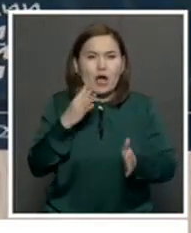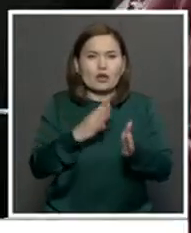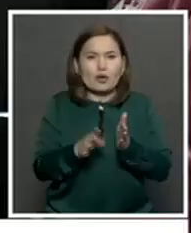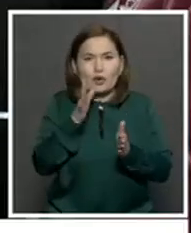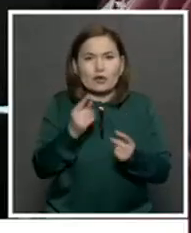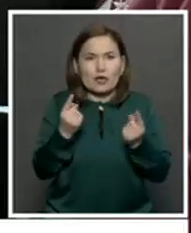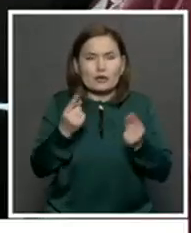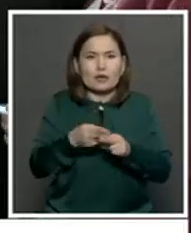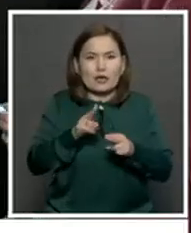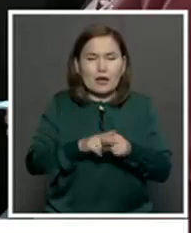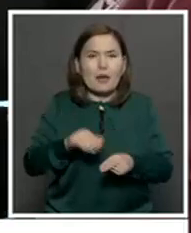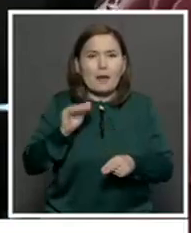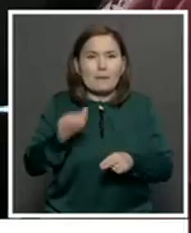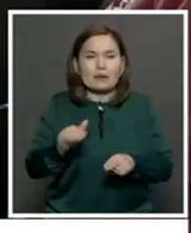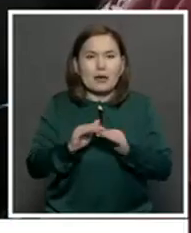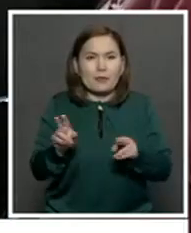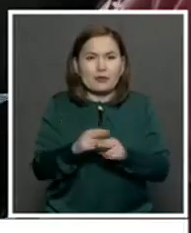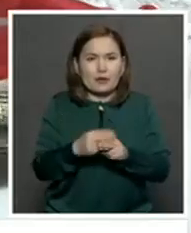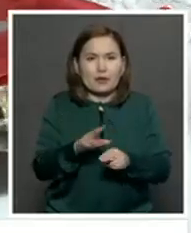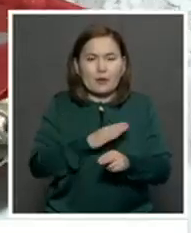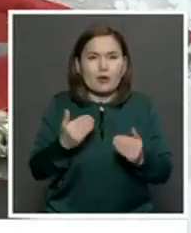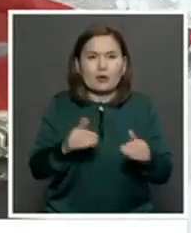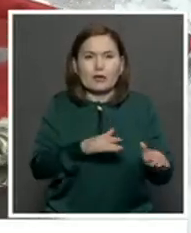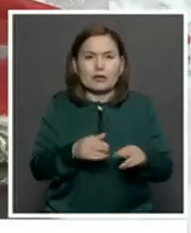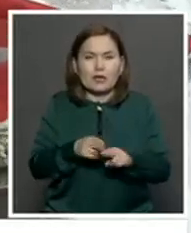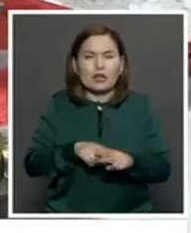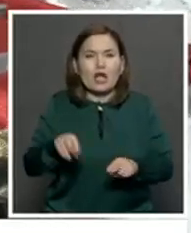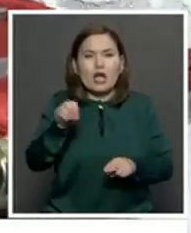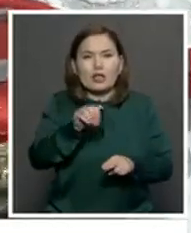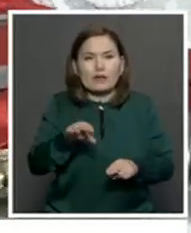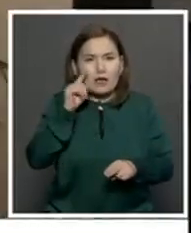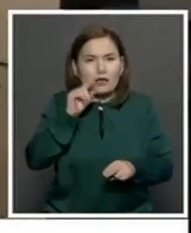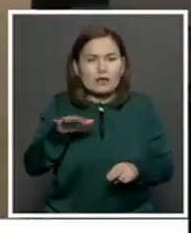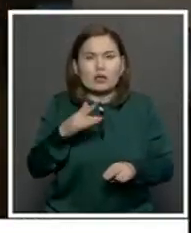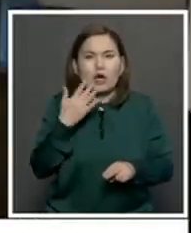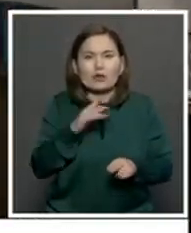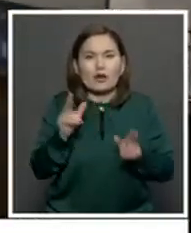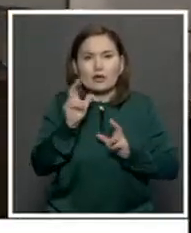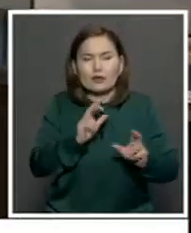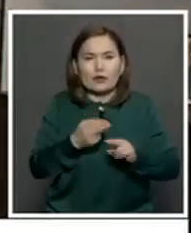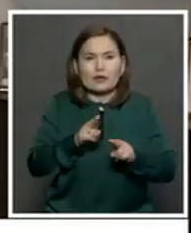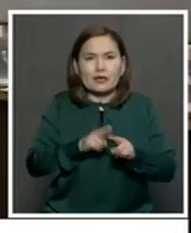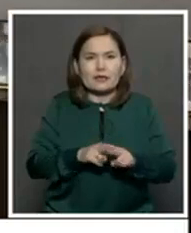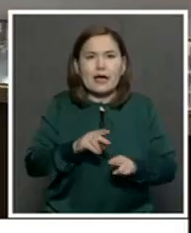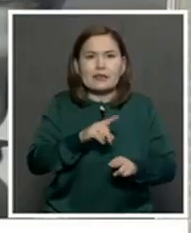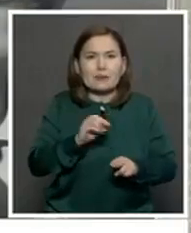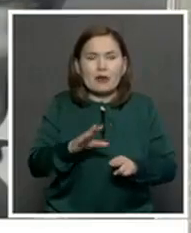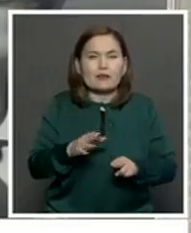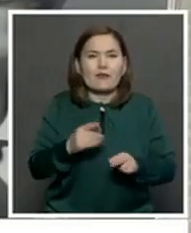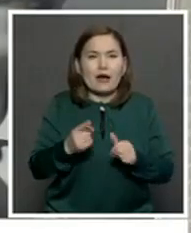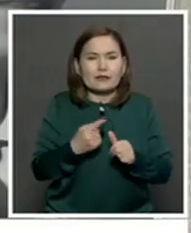жылдық ғұмырында мыңдаған шәкірт тәрбиеледі. Бүгінгі шара аясында Еуразия ұлттық университетінде академик Салық Зиманов атындағы аудитория